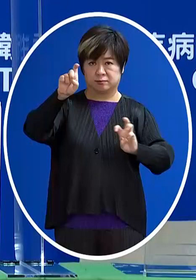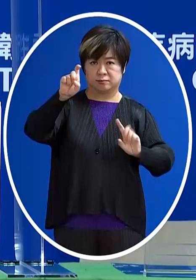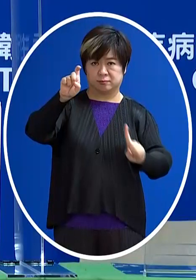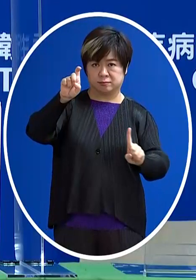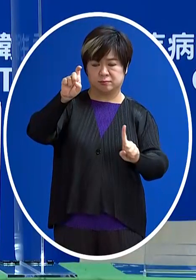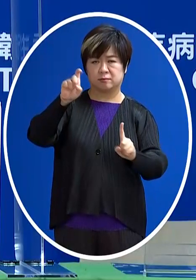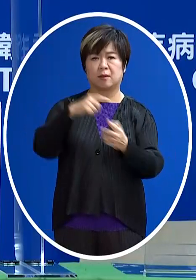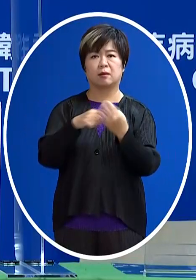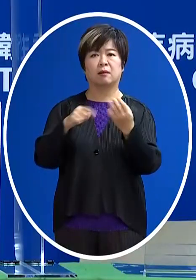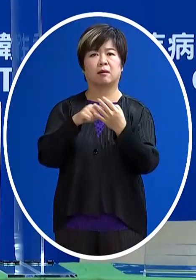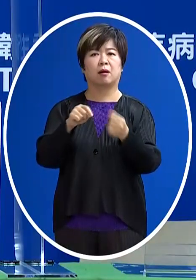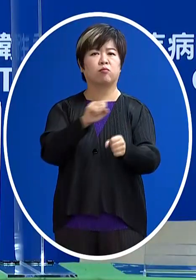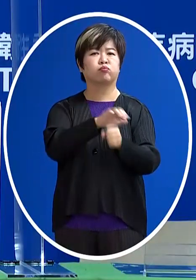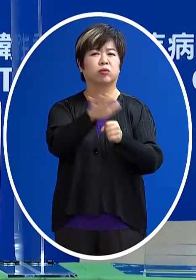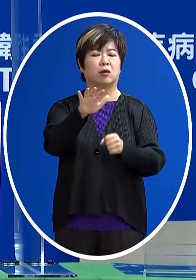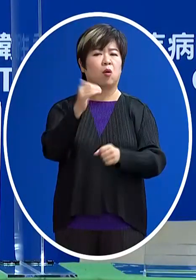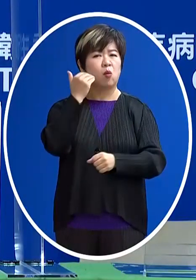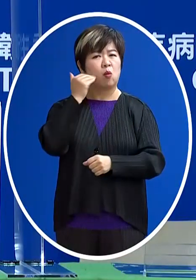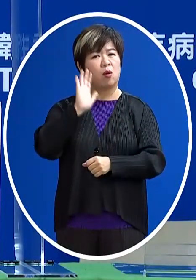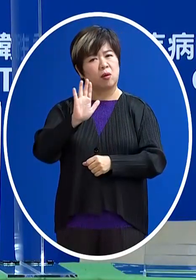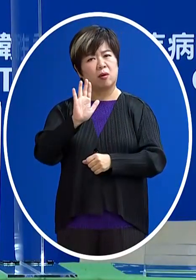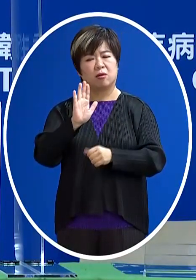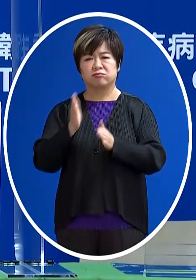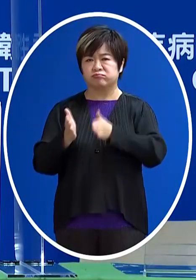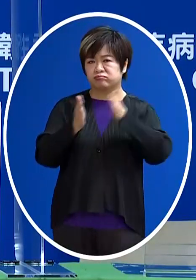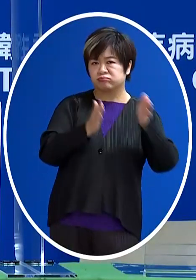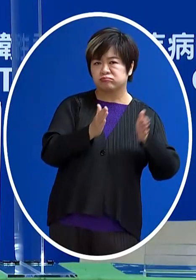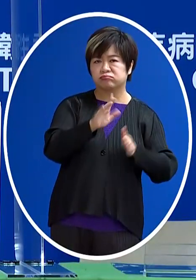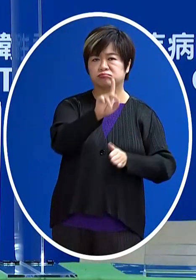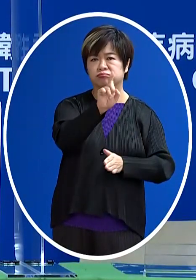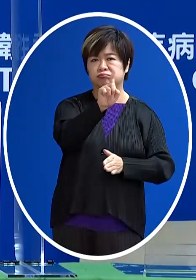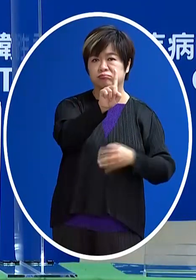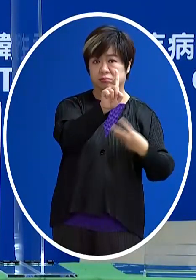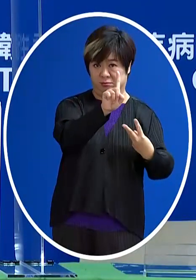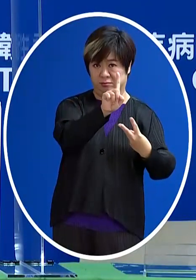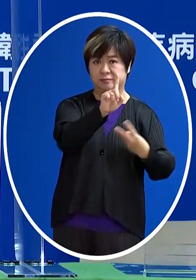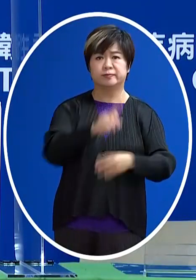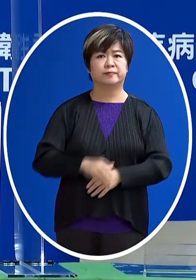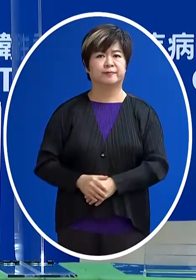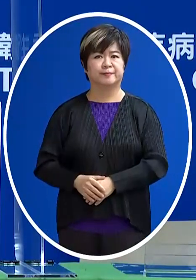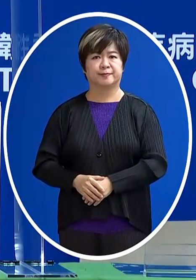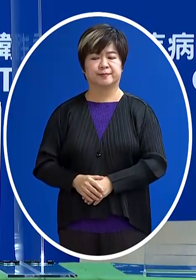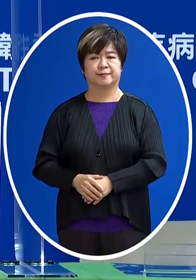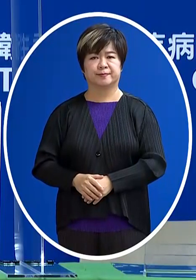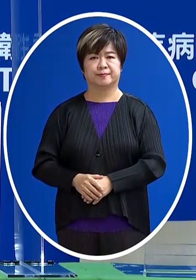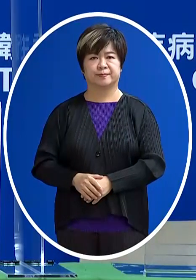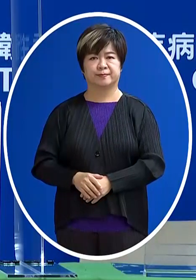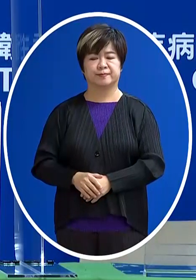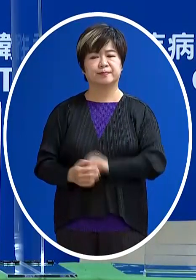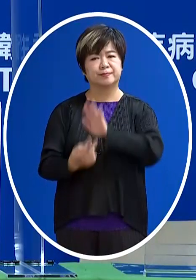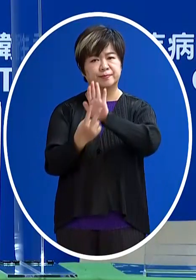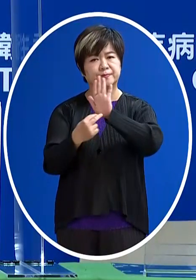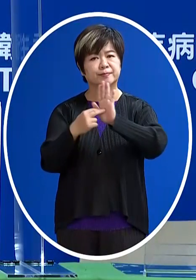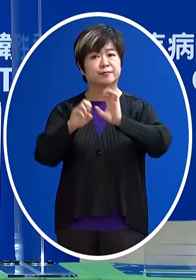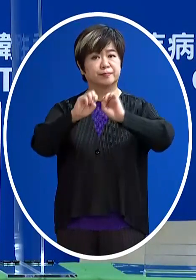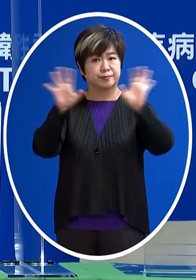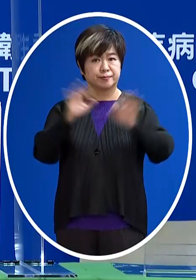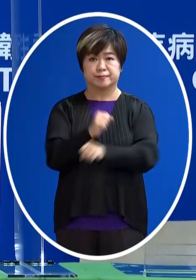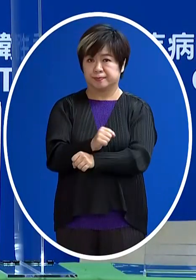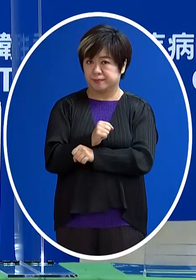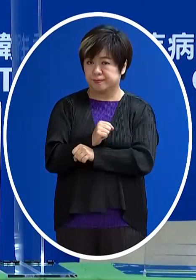个量能已满哈，只要有的就开到11月3号啊。所以这个部分要做个说明。那另